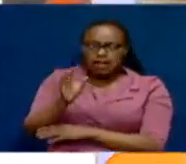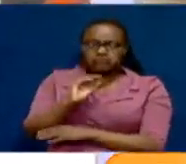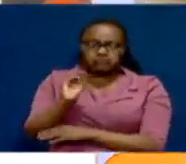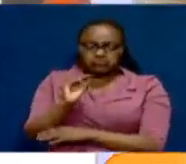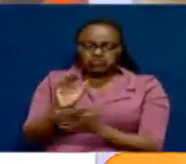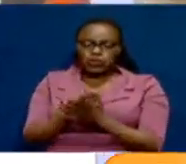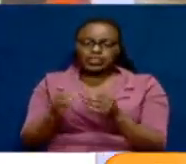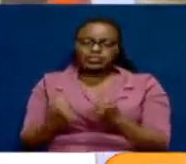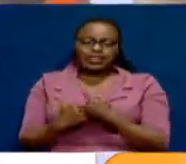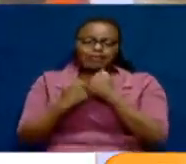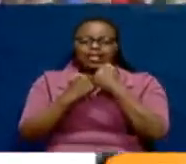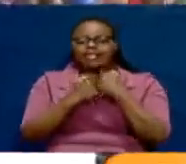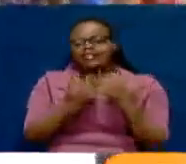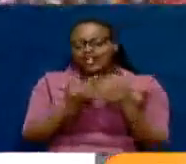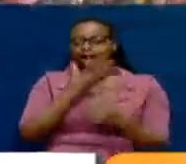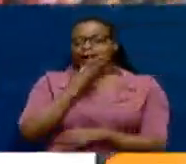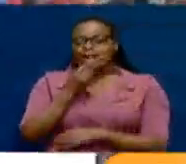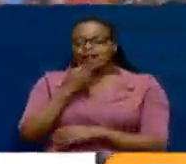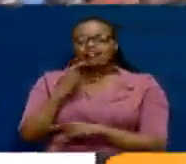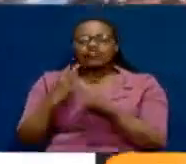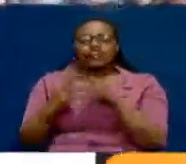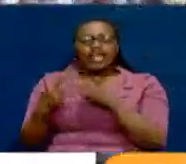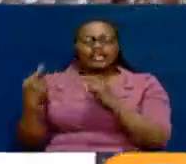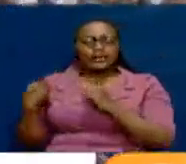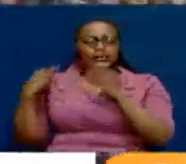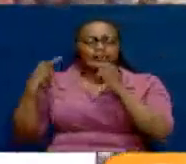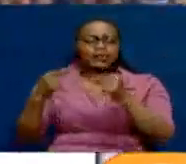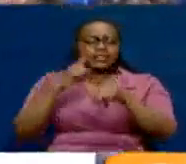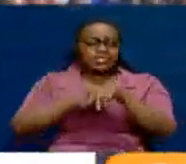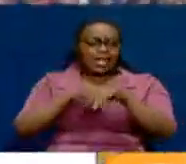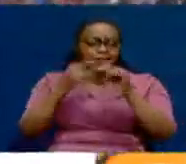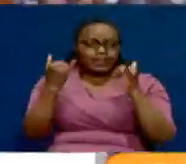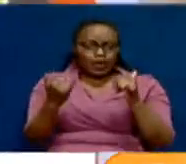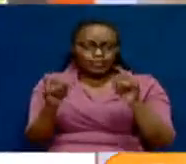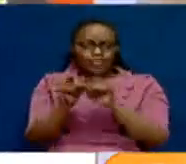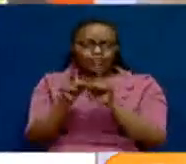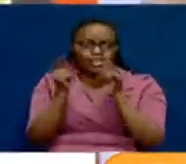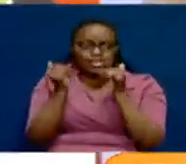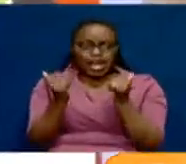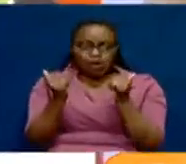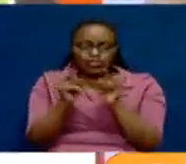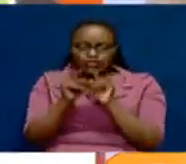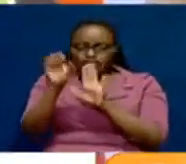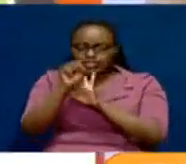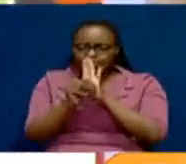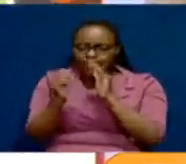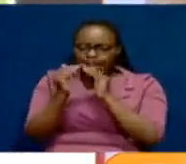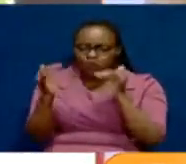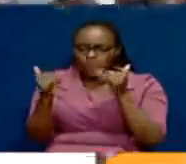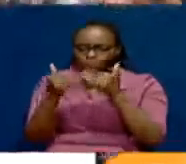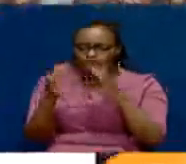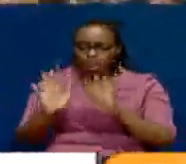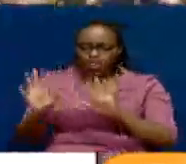Mumesimama na baba miaka nenda miaka rudi. Safari hii ambaye amefika kwa geti ya State House mtawacha